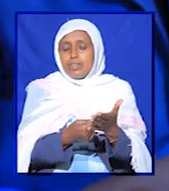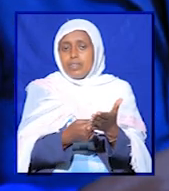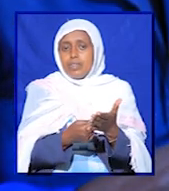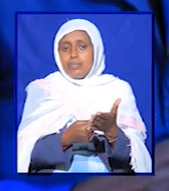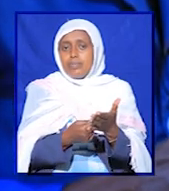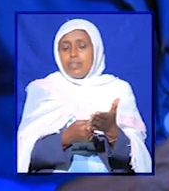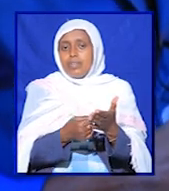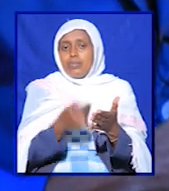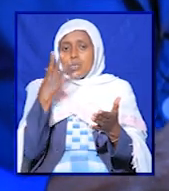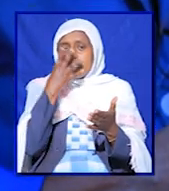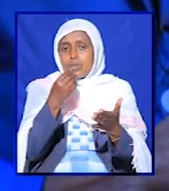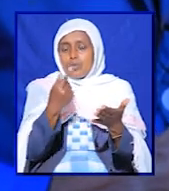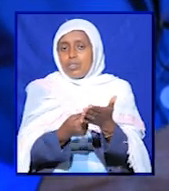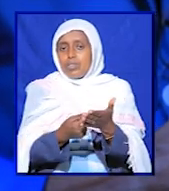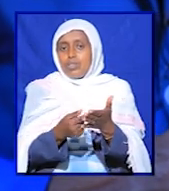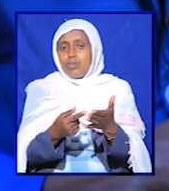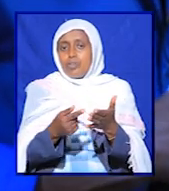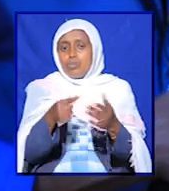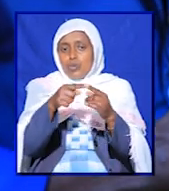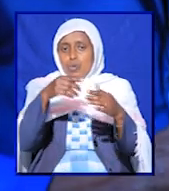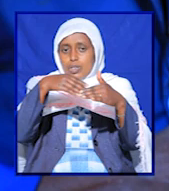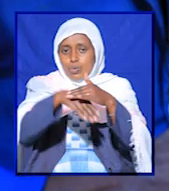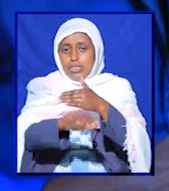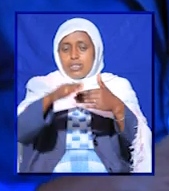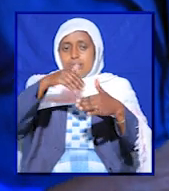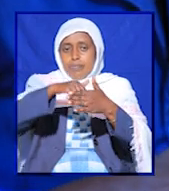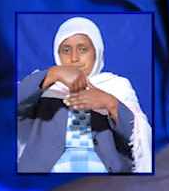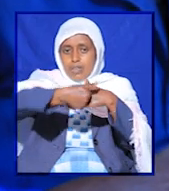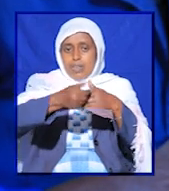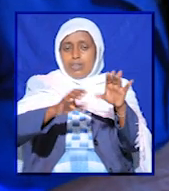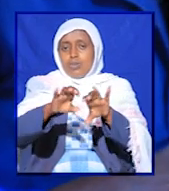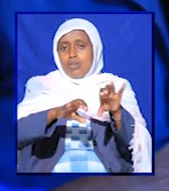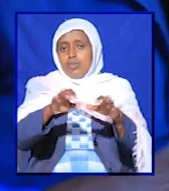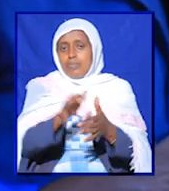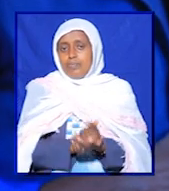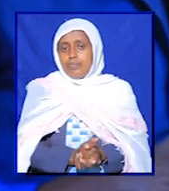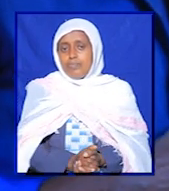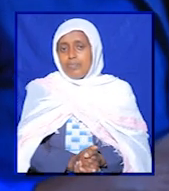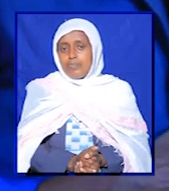ባሰመርኩበት ልክ እንደዚህን እንትናለሁ ወደ ውስጥ ለማጠፍ እንትልኝ ማለት ነው።